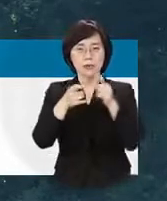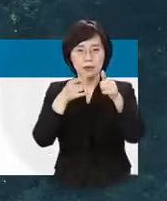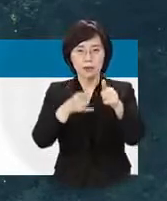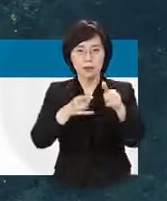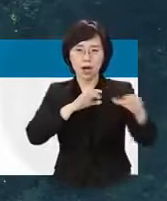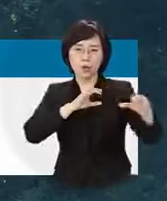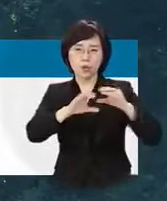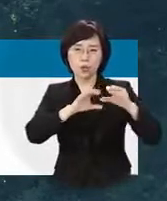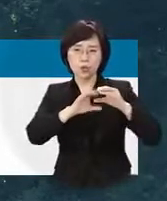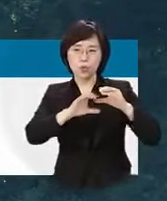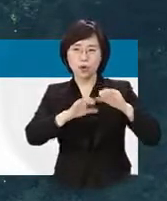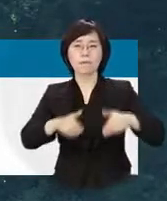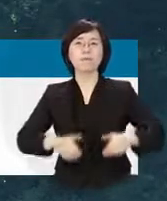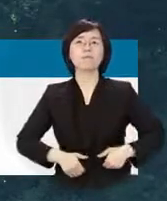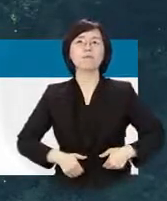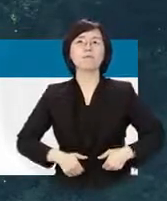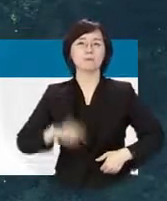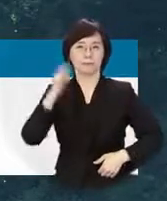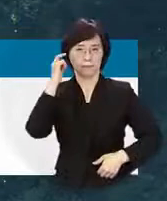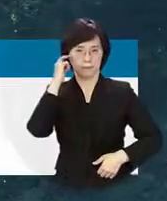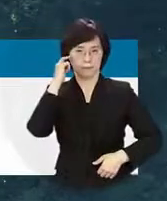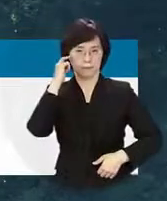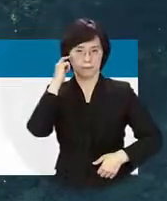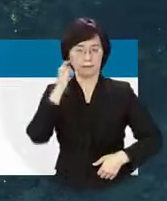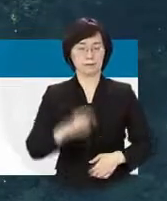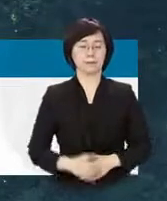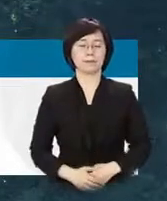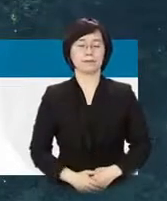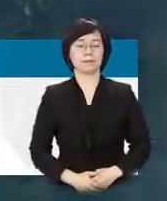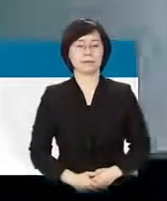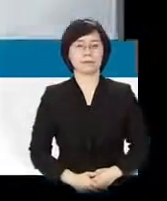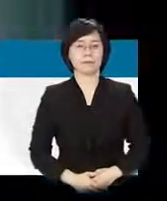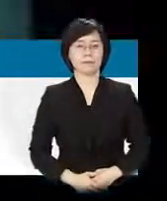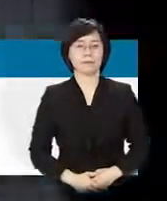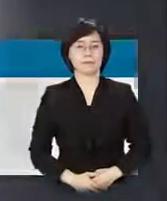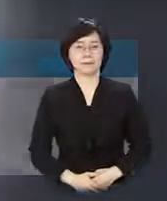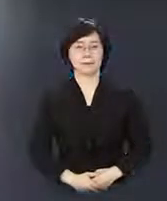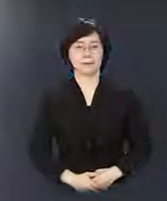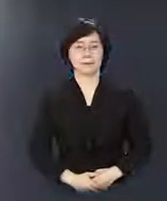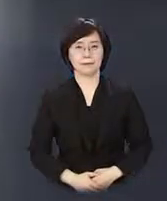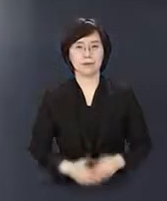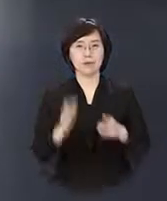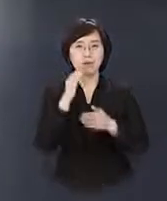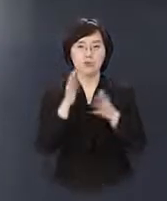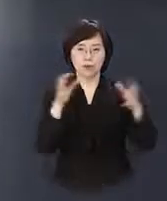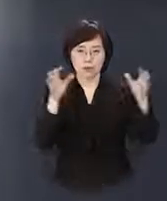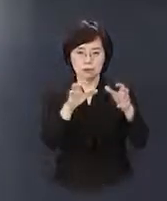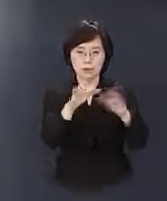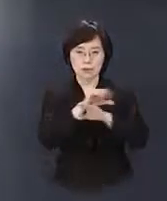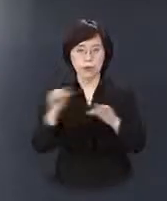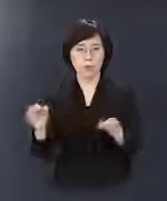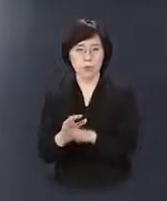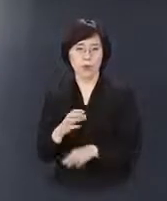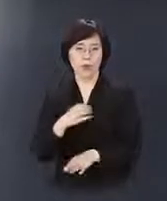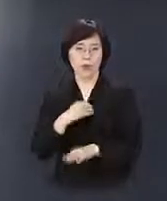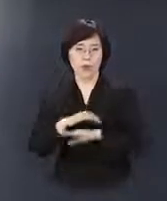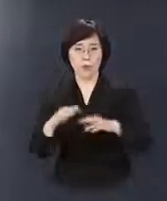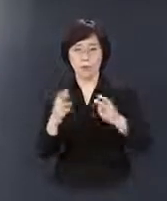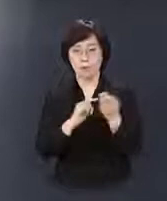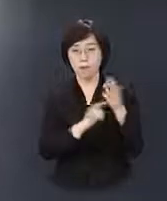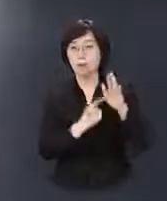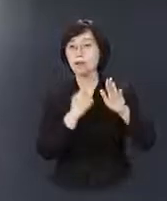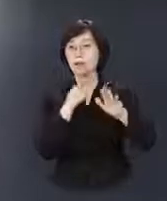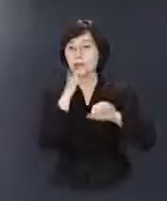다양화 시켜 가지고 시도민 하고 소통하는 것이 필요하다 스토커 집중과 지방 소멸 위기의 해법으로